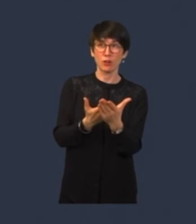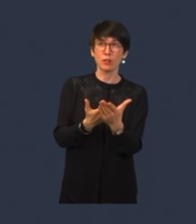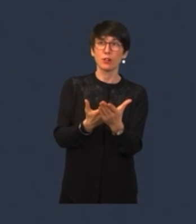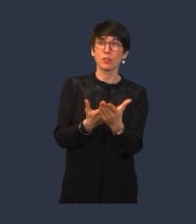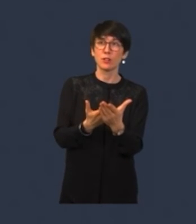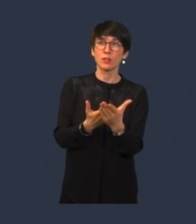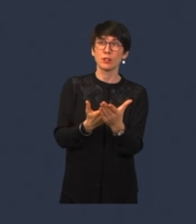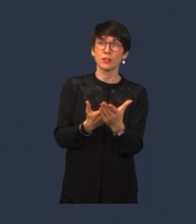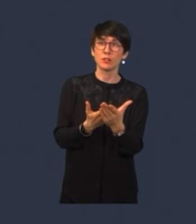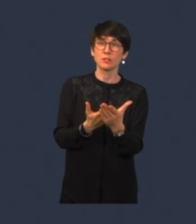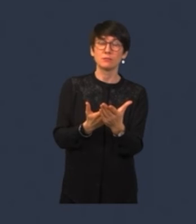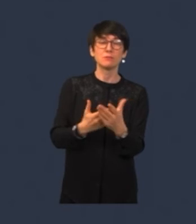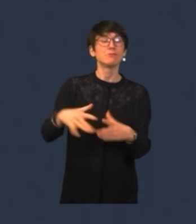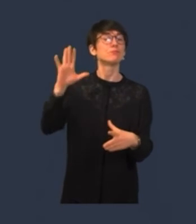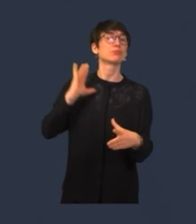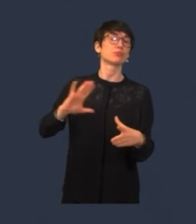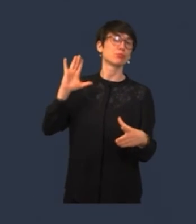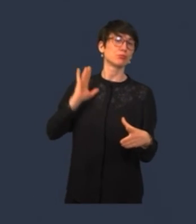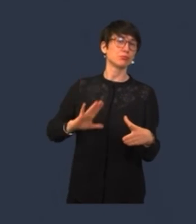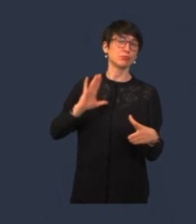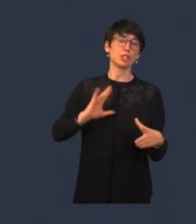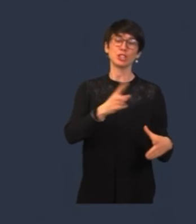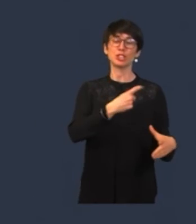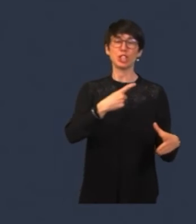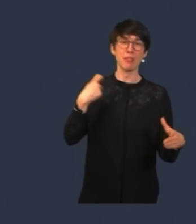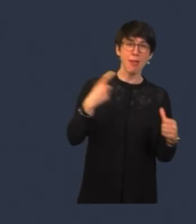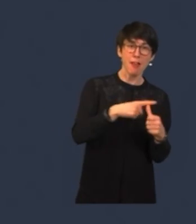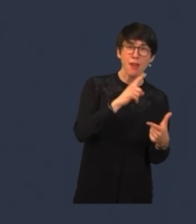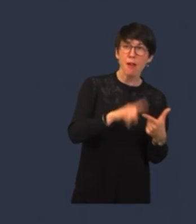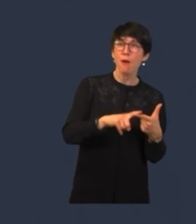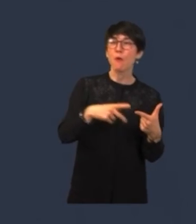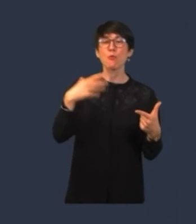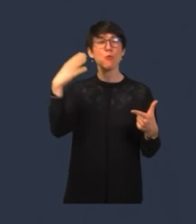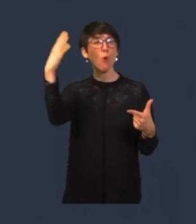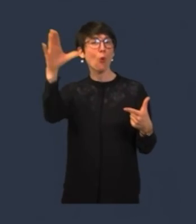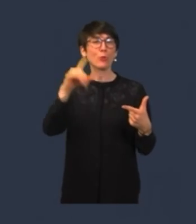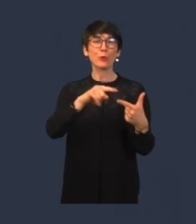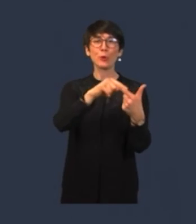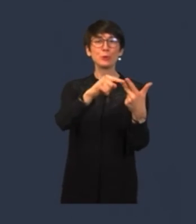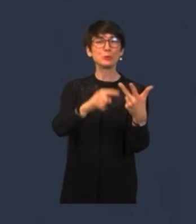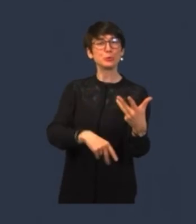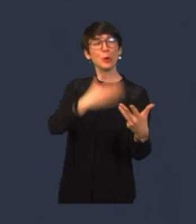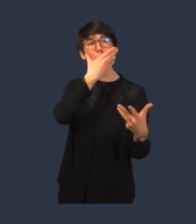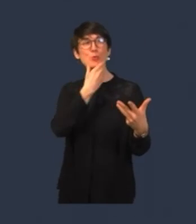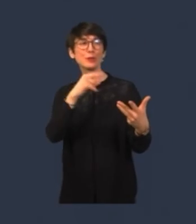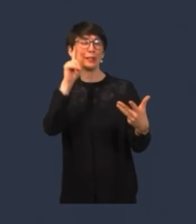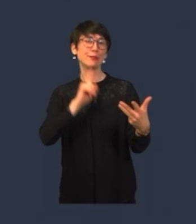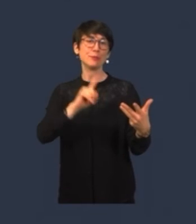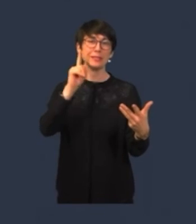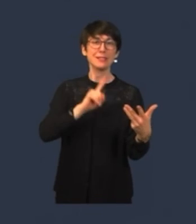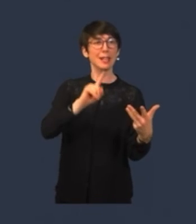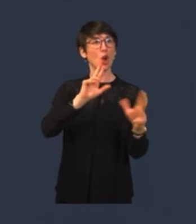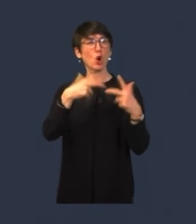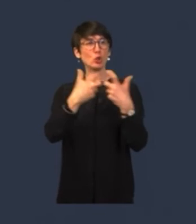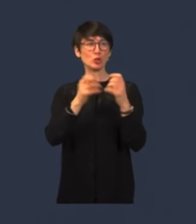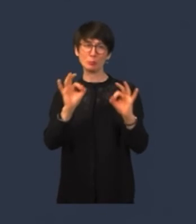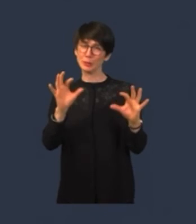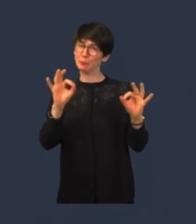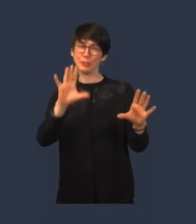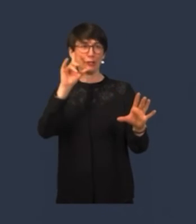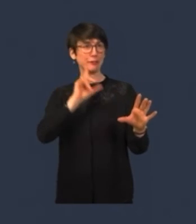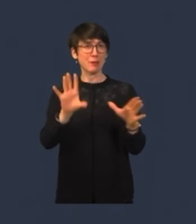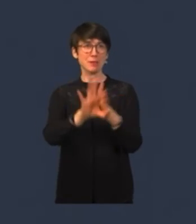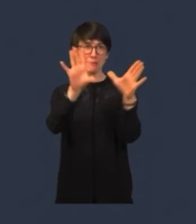de la mode de Coco Chanel, la richesse du verbe de George Sand, la beauté de la féminité quand les femmes ressemblaient à des femmes et avaient envie